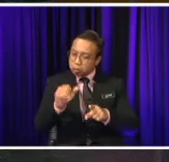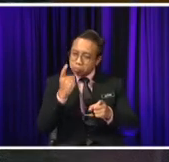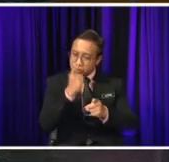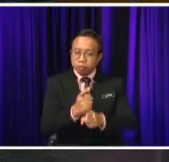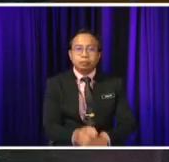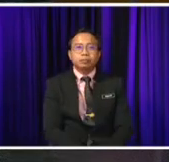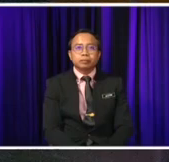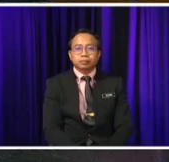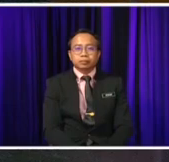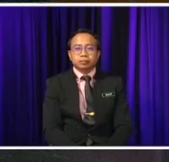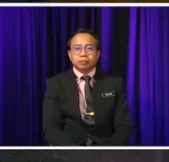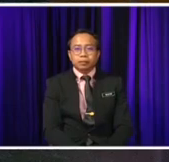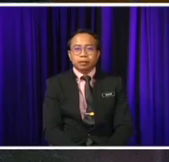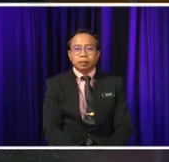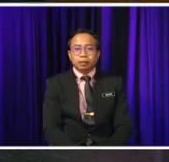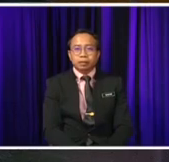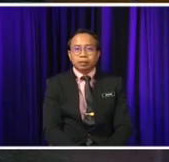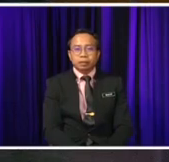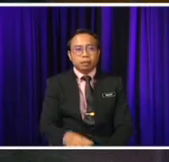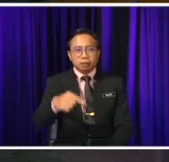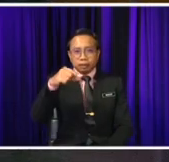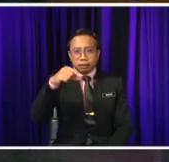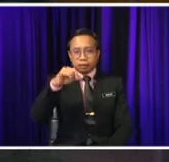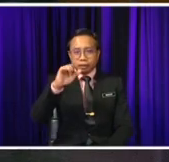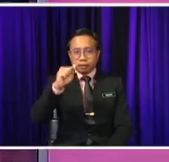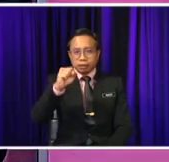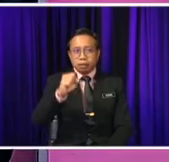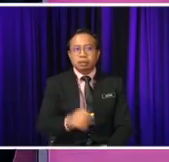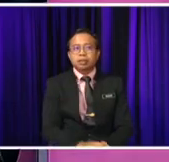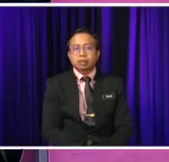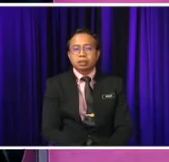paduan antara perkata